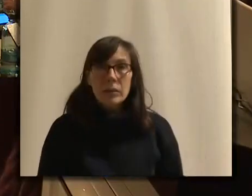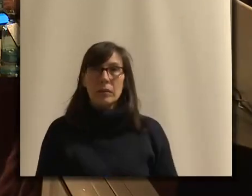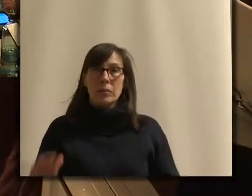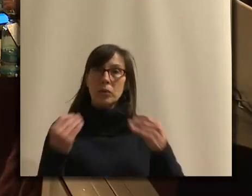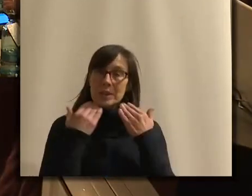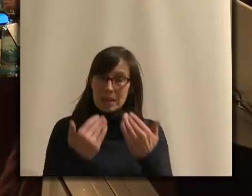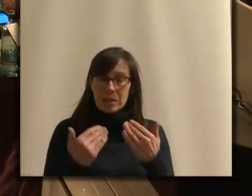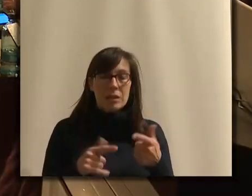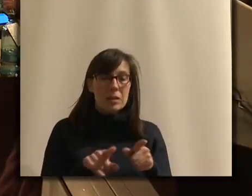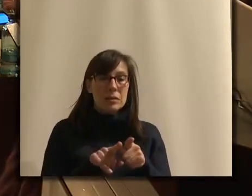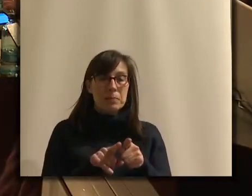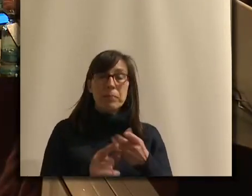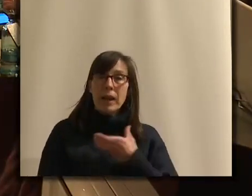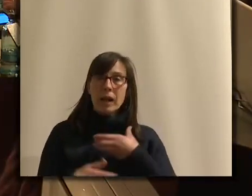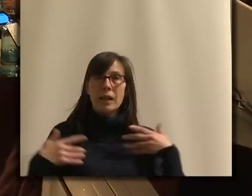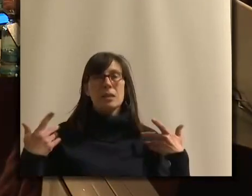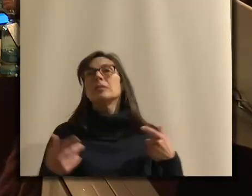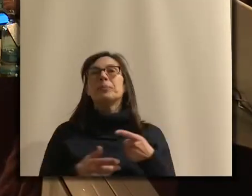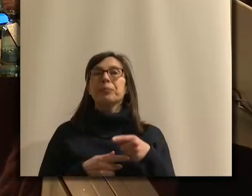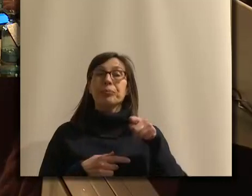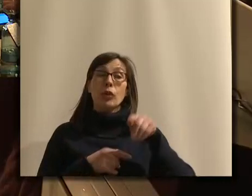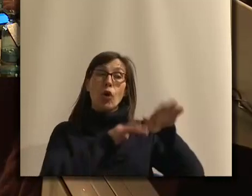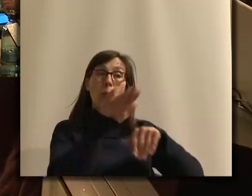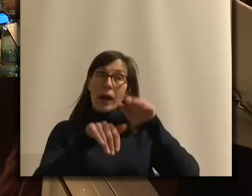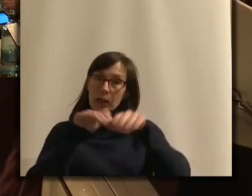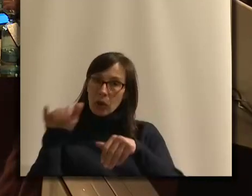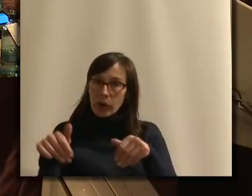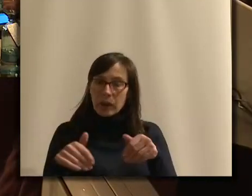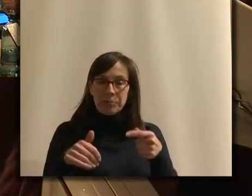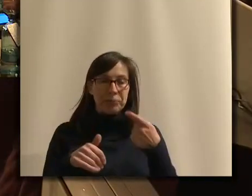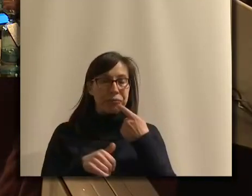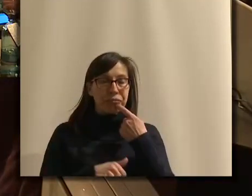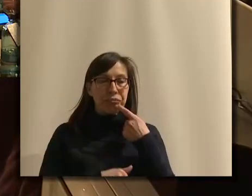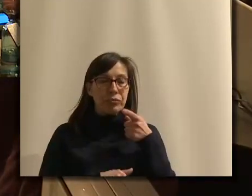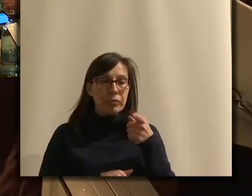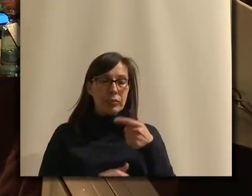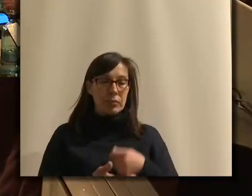Gràcies, alcaldessa. Aquesta convocatòria que comentes,